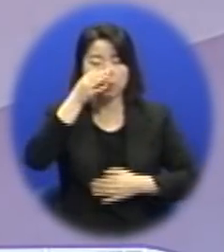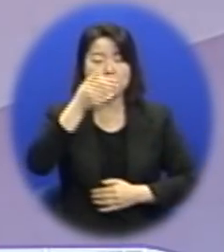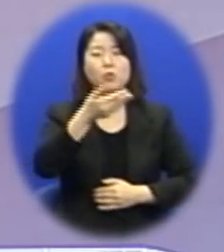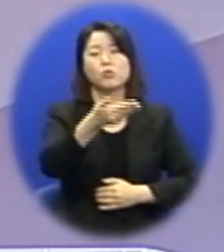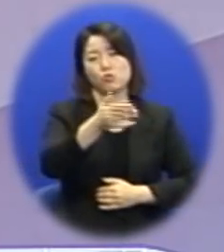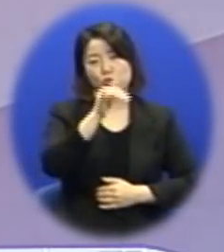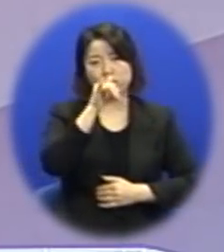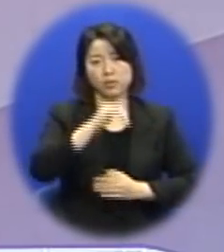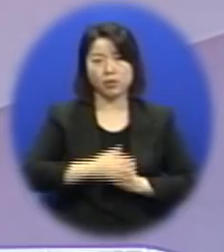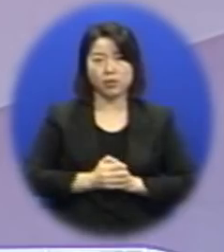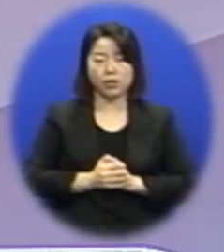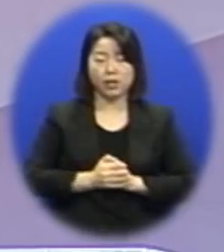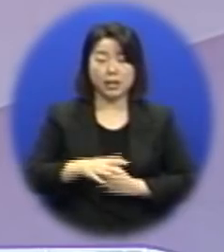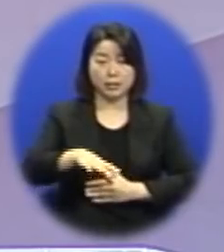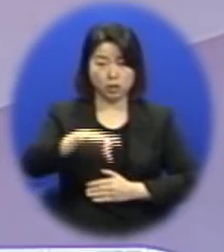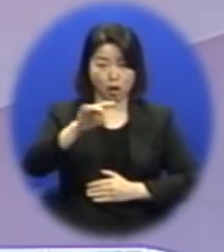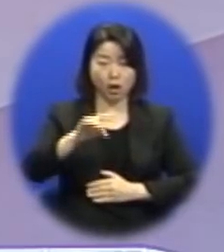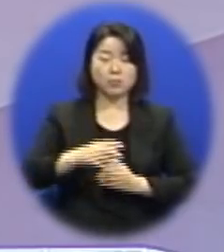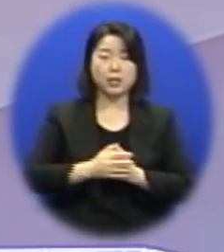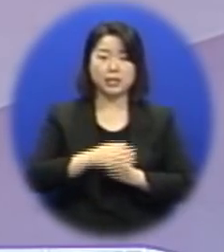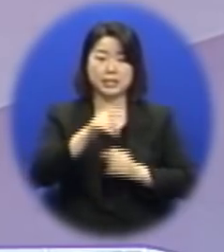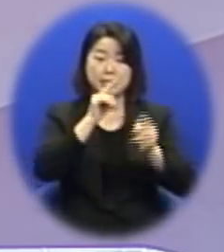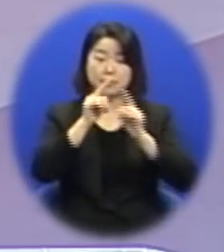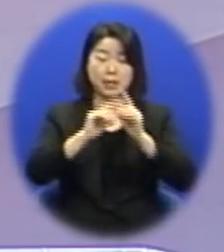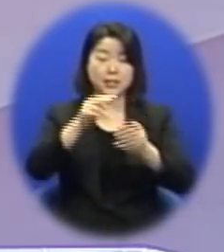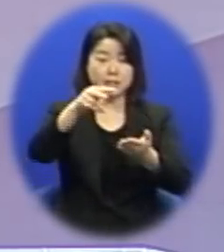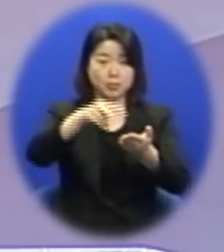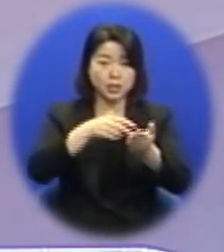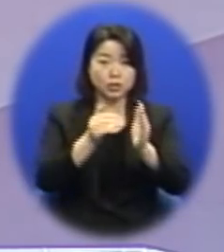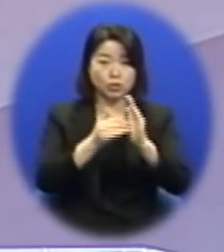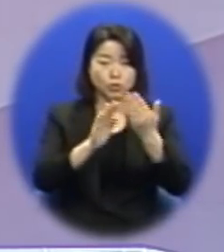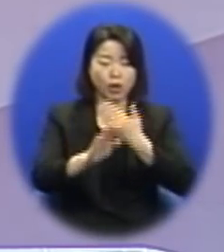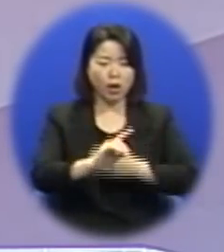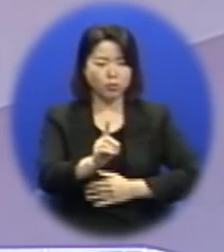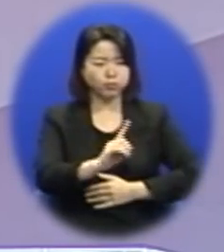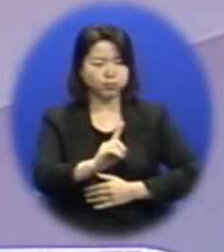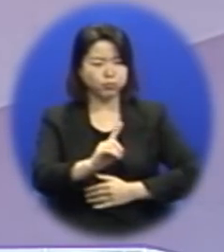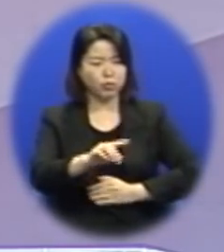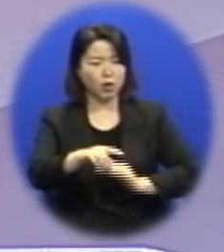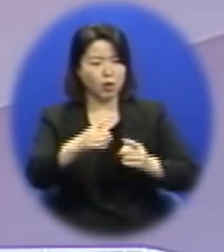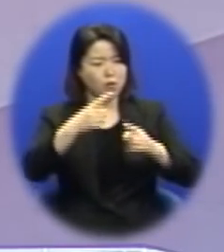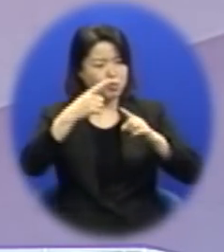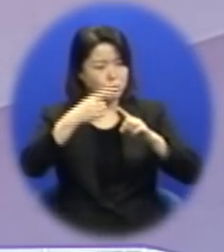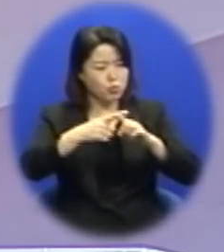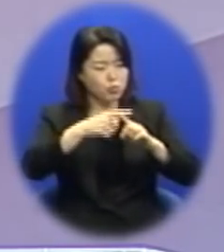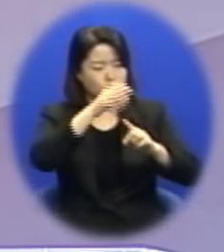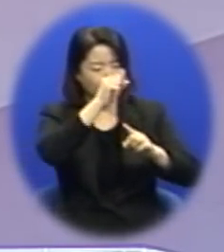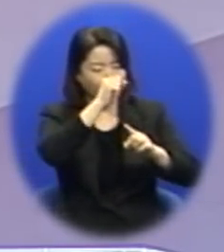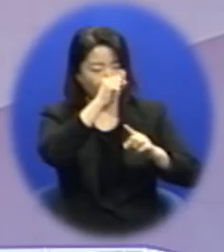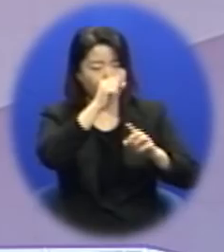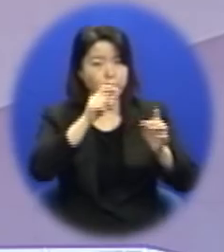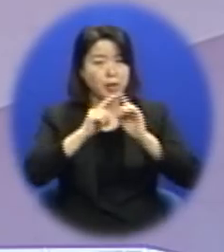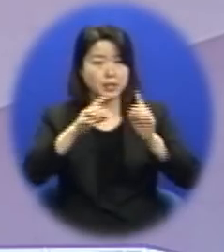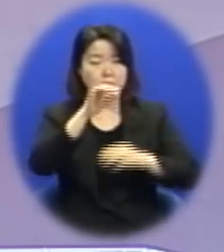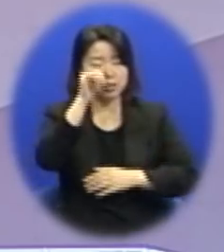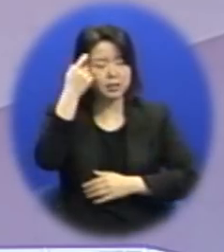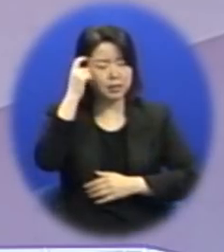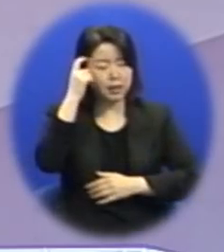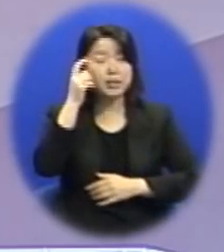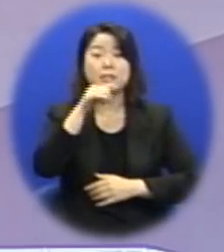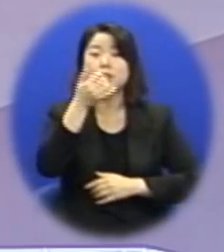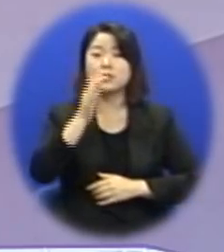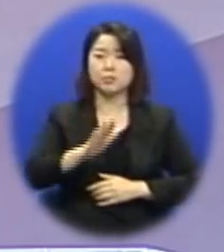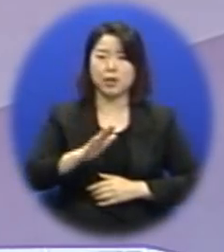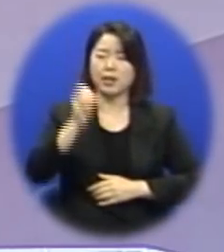보여줍니다 처음에는이 말씀을 읽고 여기에 무 긍정적인 말씀이 있을까 다시